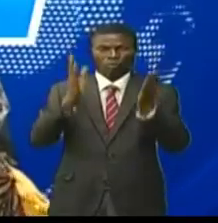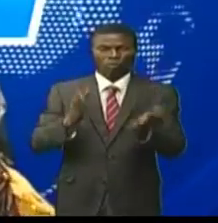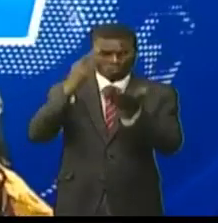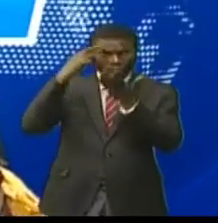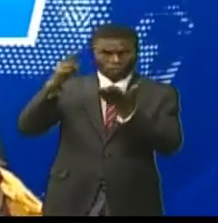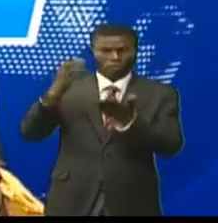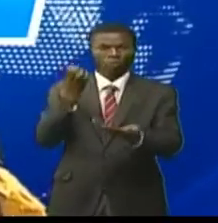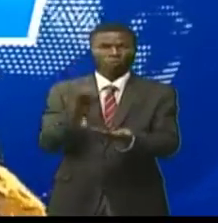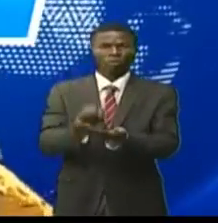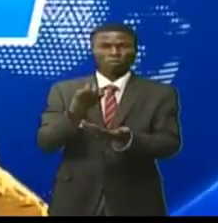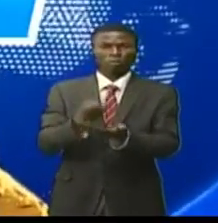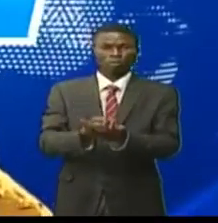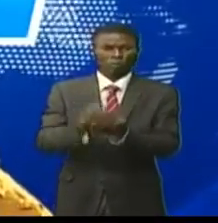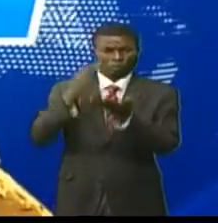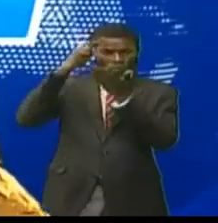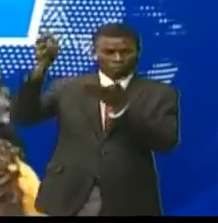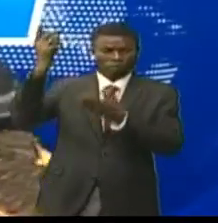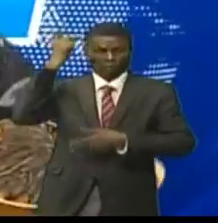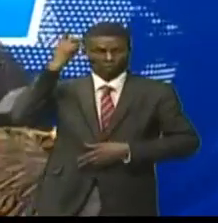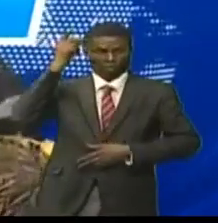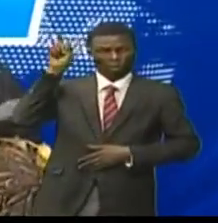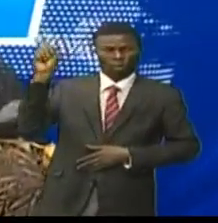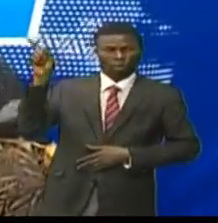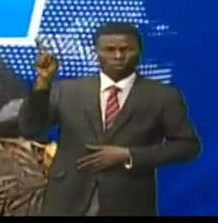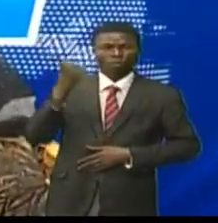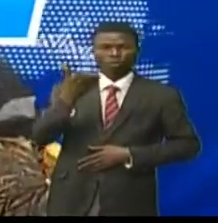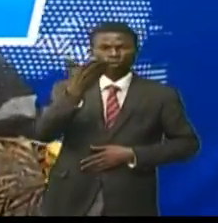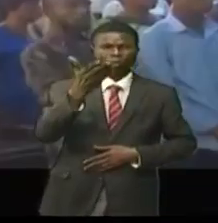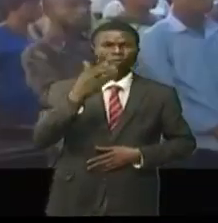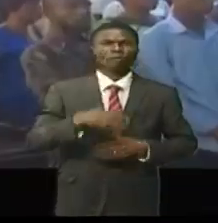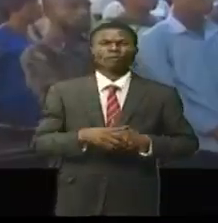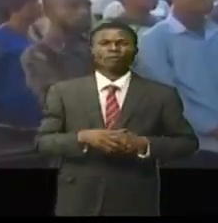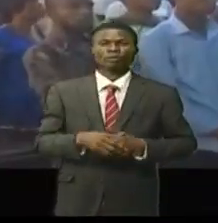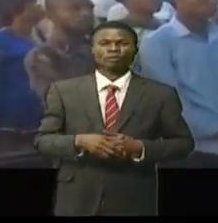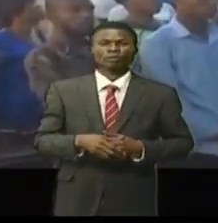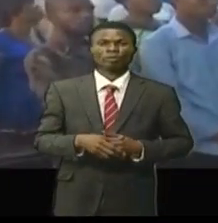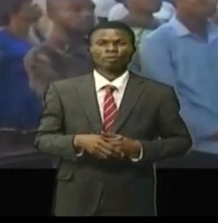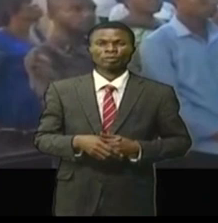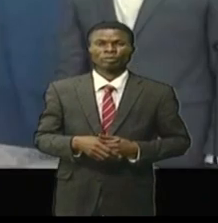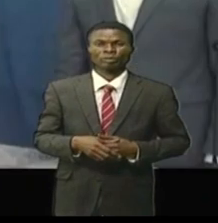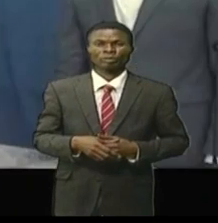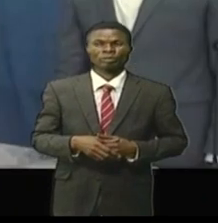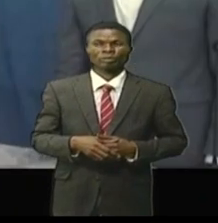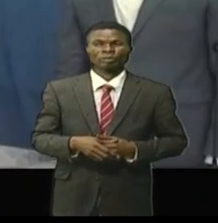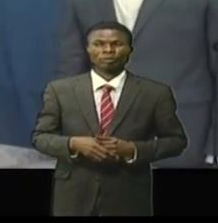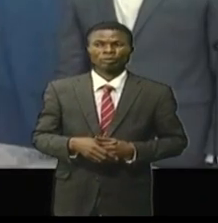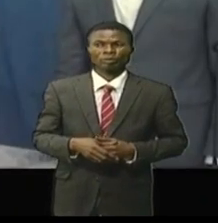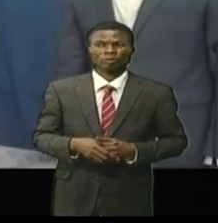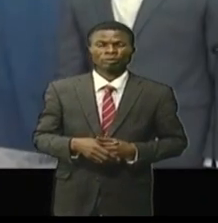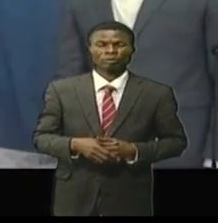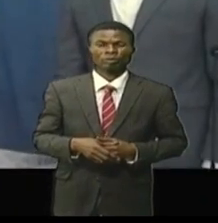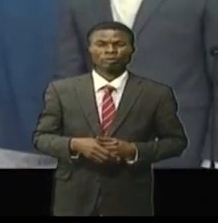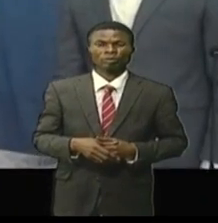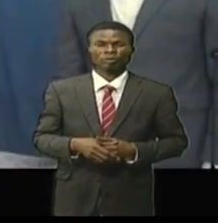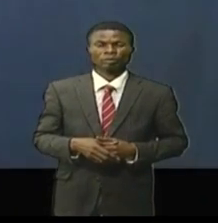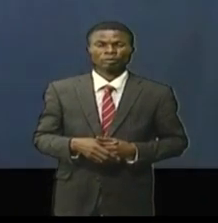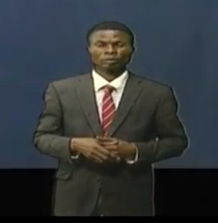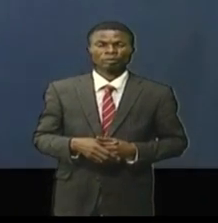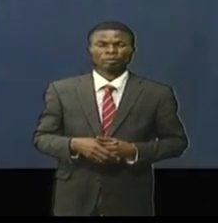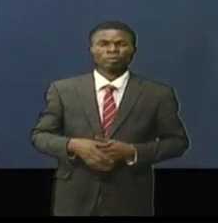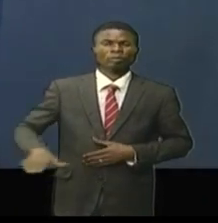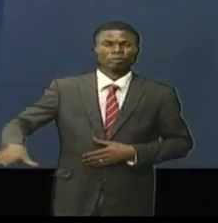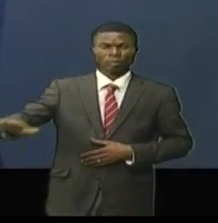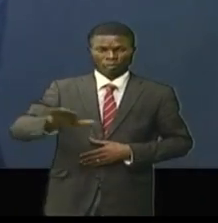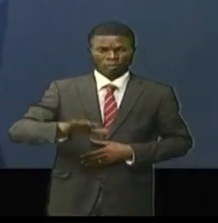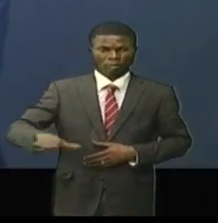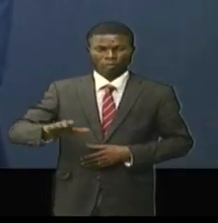de l'économie de l'université de Kinshasa. Comme sous d'autres cieux, les solutions aux problèmes de la nation se